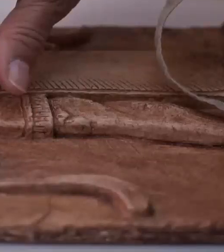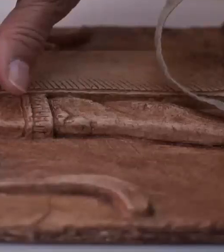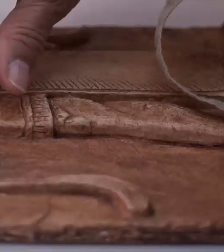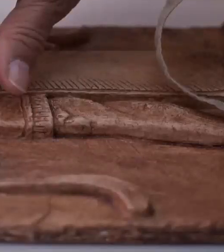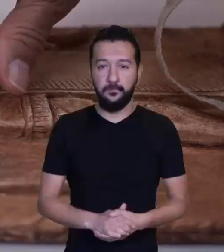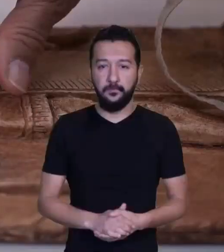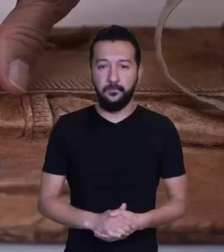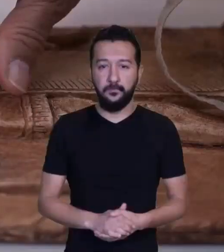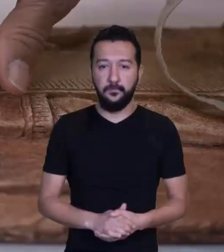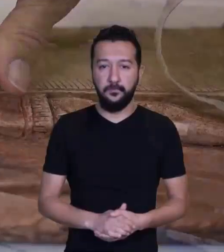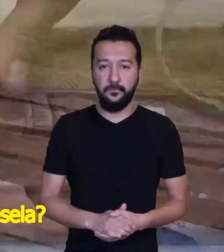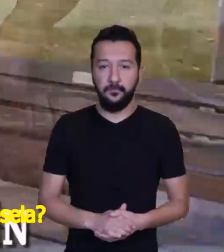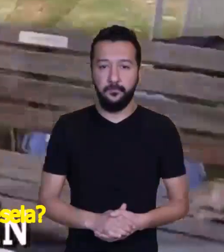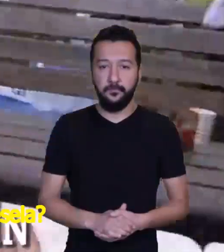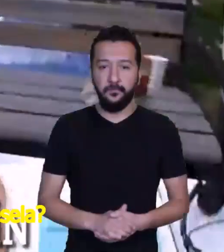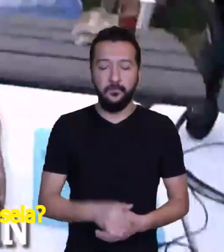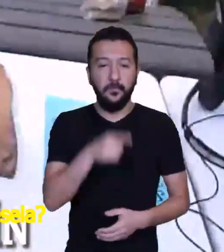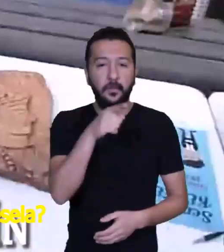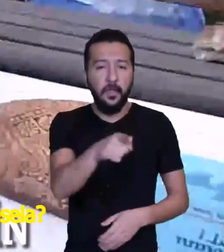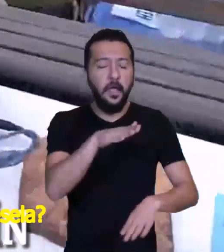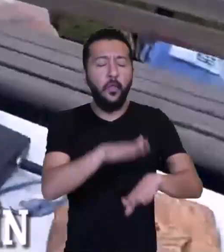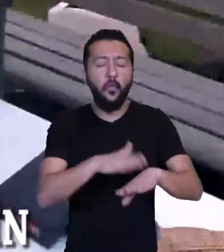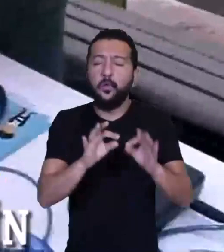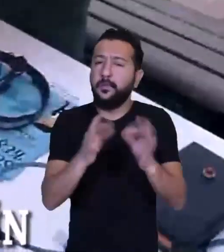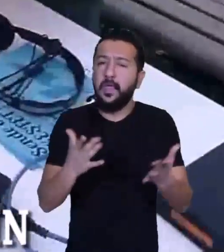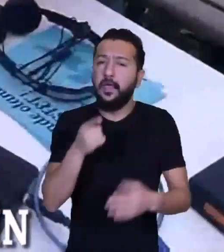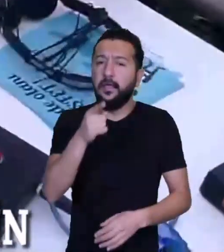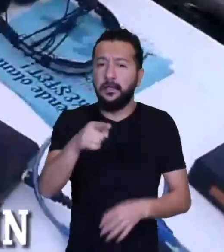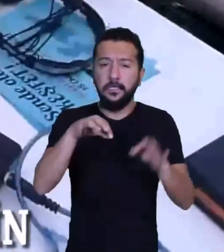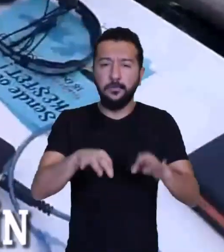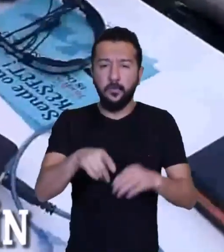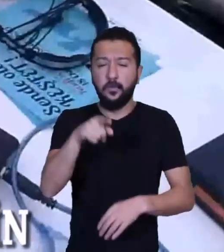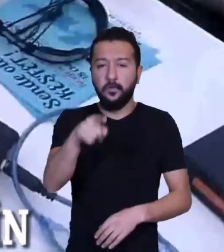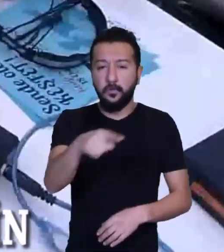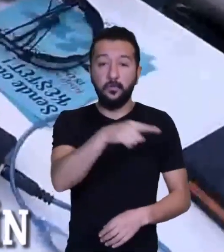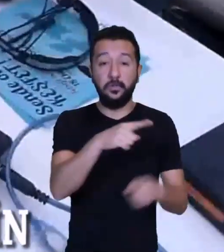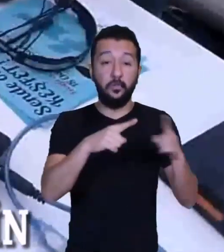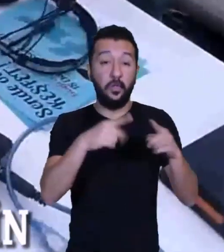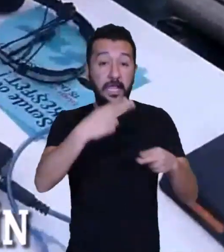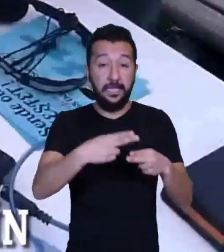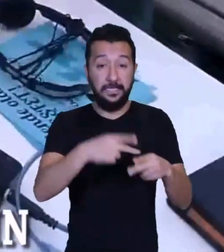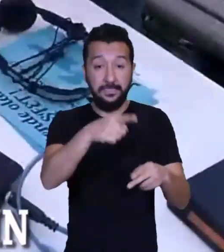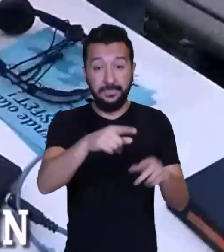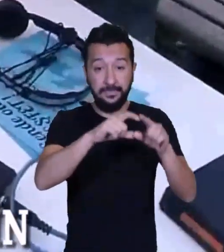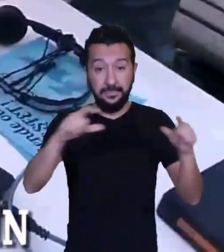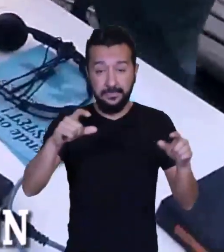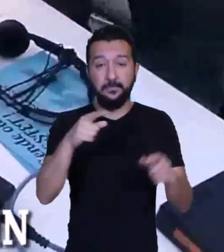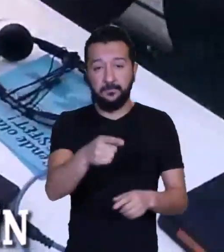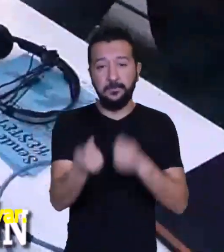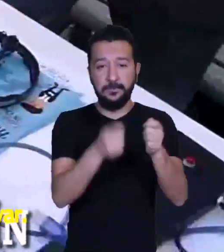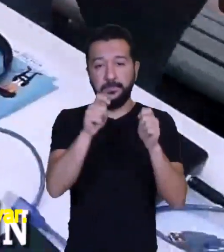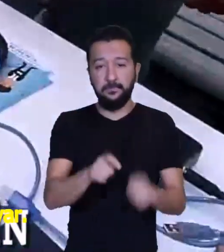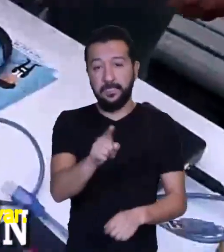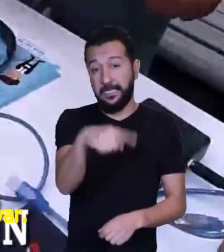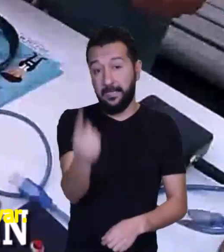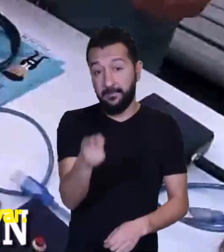alet taşıyan tarihi figüre dokunuyor. Yücel Tekin elinde tarihe dokunmak ya. Stat yazısı var. Bir esere